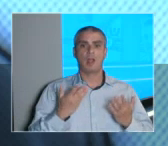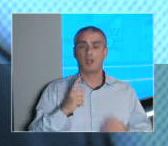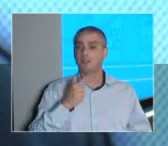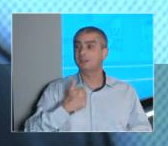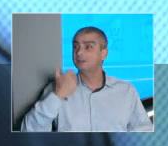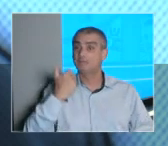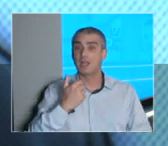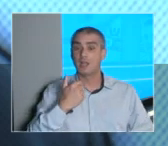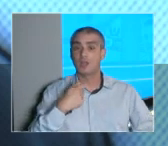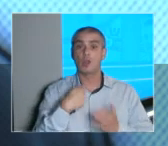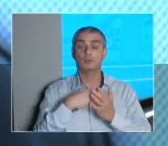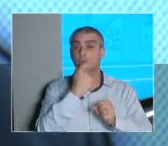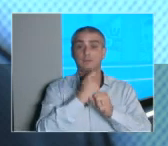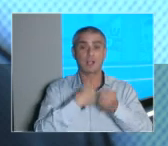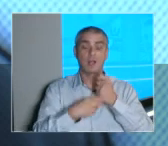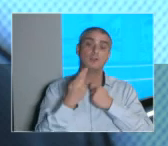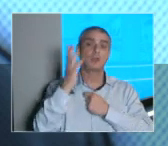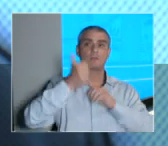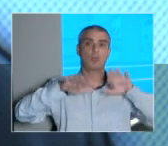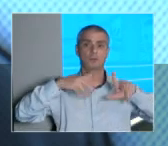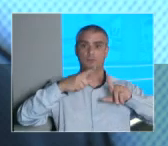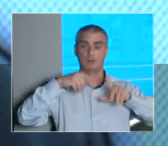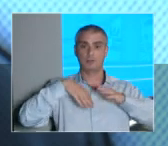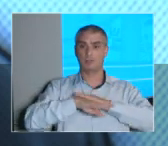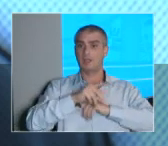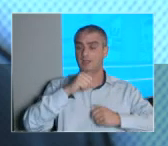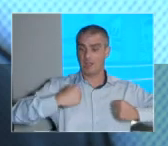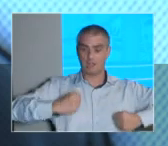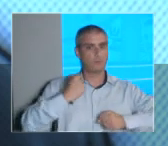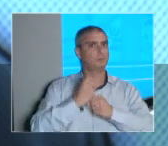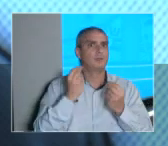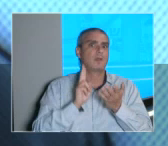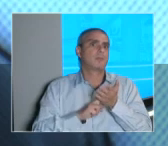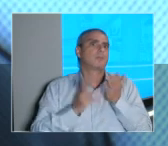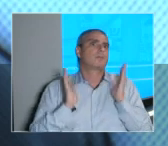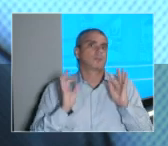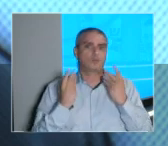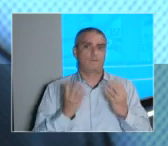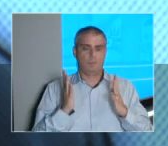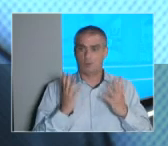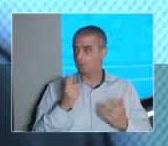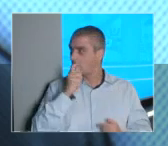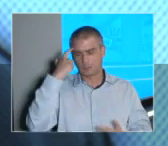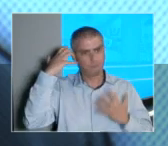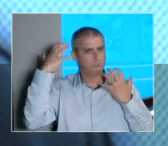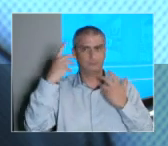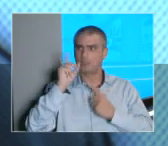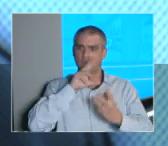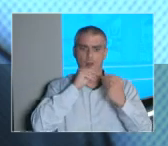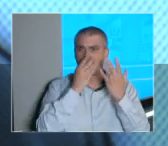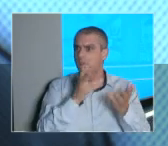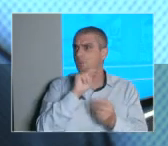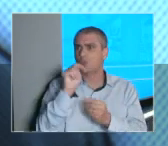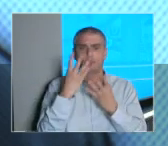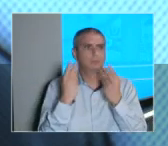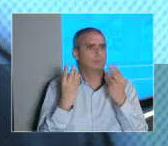אגב, כשר האוצר הוא עשה לכלכלה עוד יותר מאשר כראש ממשלה, תחת אריק, הוא עשה דברים מאוד נכונים. ואני אומר לך, אדם משכיל, אדם שאפשר לדבר איתו על